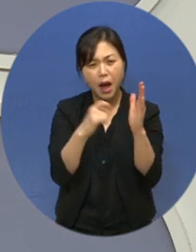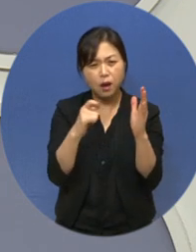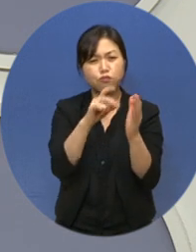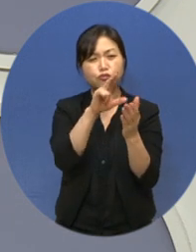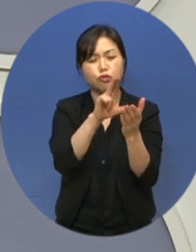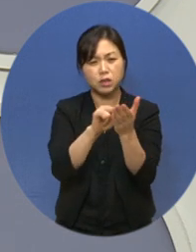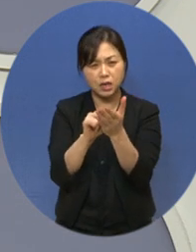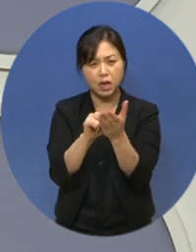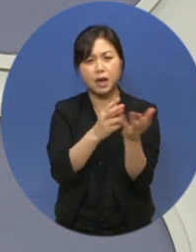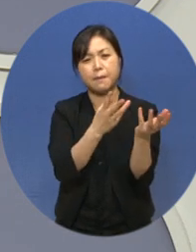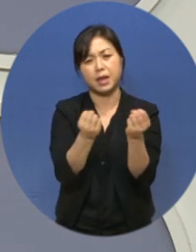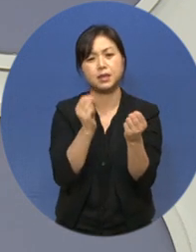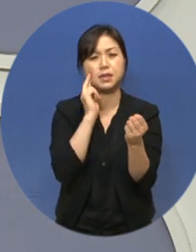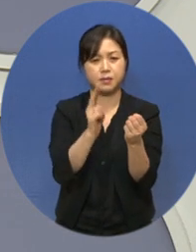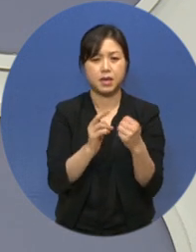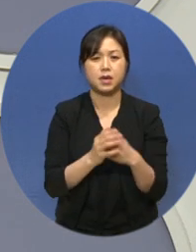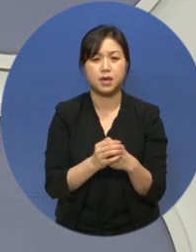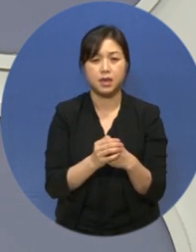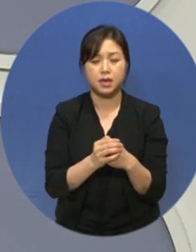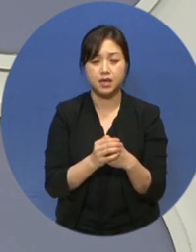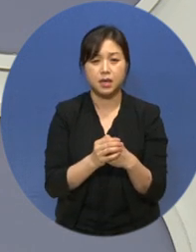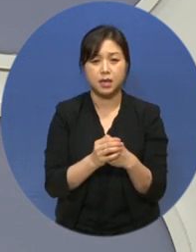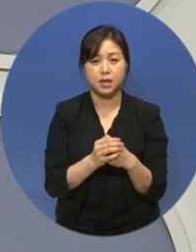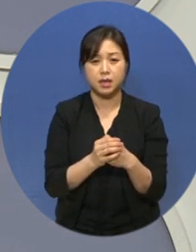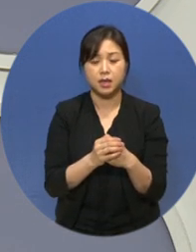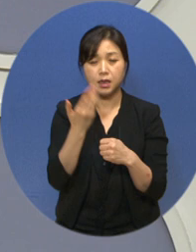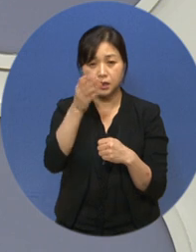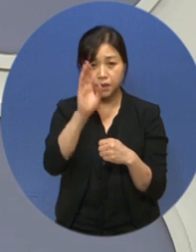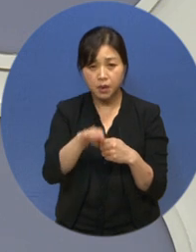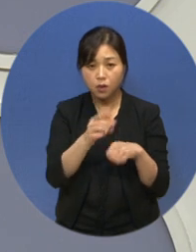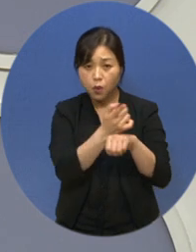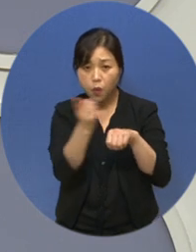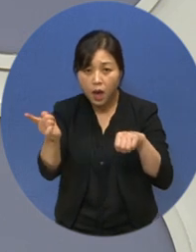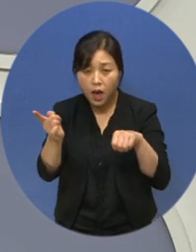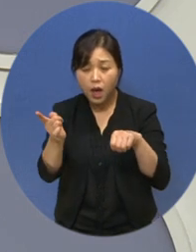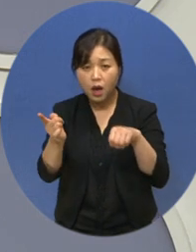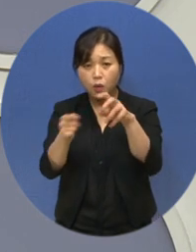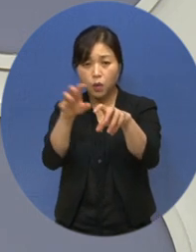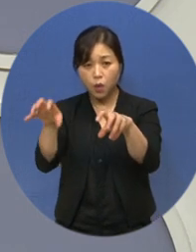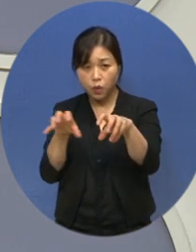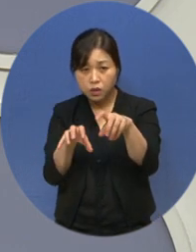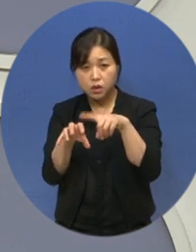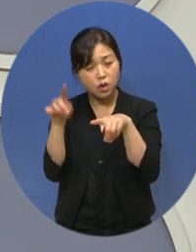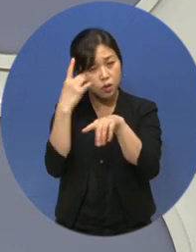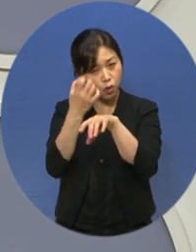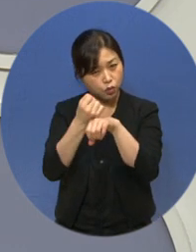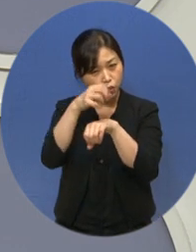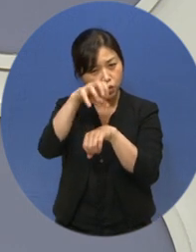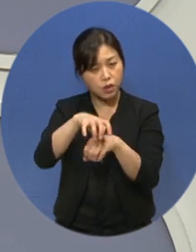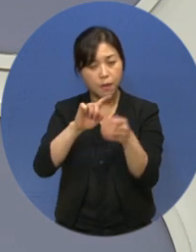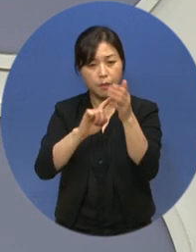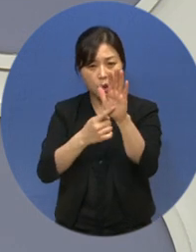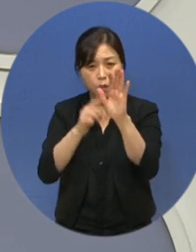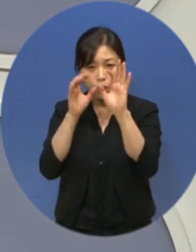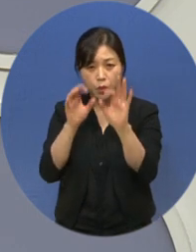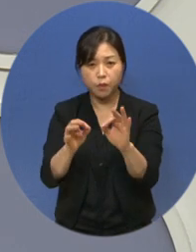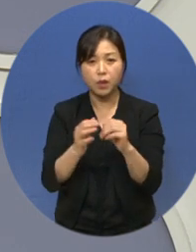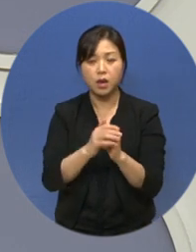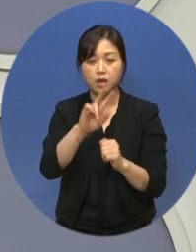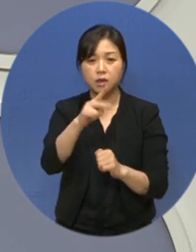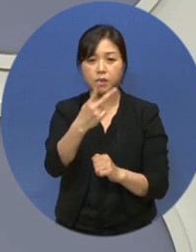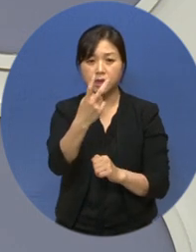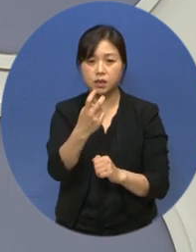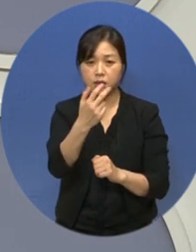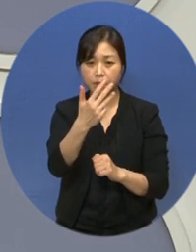아니겠습니까 이런 반면에 그 지역 같은 경우는 에 뭐 연구소의 발표하면 2배의 18개 시 군 모두에서